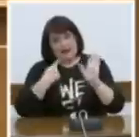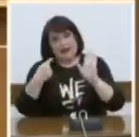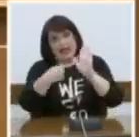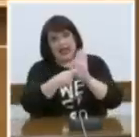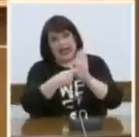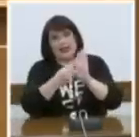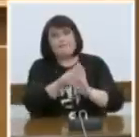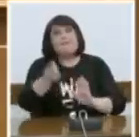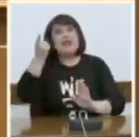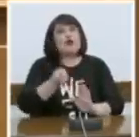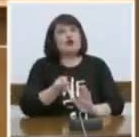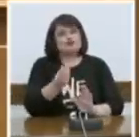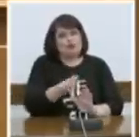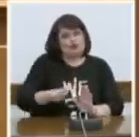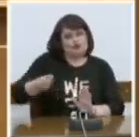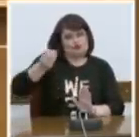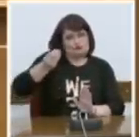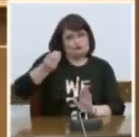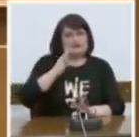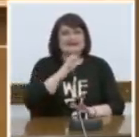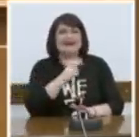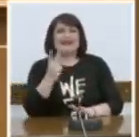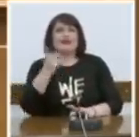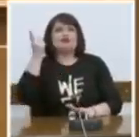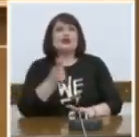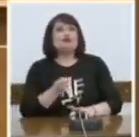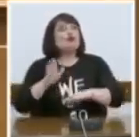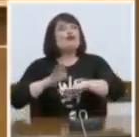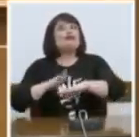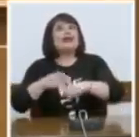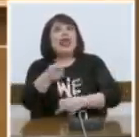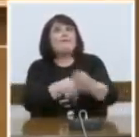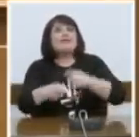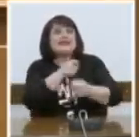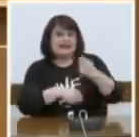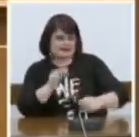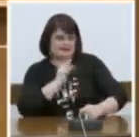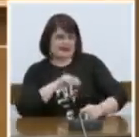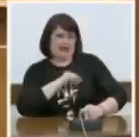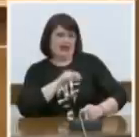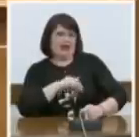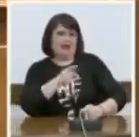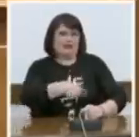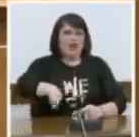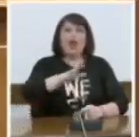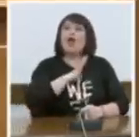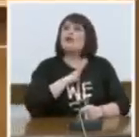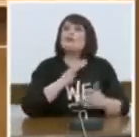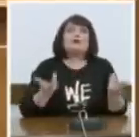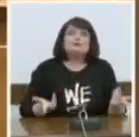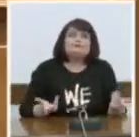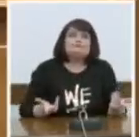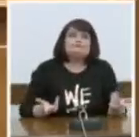πληθωρισμού κατά 45% ευθύνονται τα κέρδη των επιχειρήσεων. Ο πληθωρισμός δεν είναι εισαγόμενος, λοιπόν, ή τουλάχιστον δεν είναι μόνο